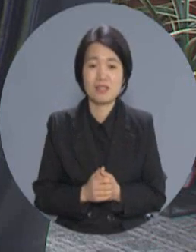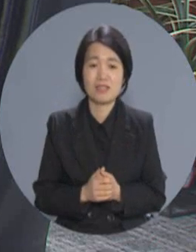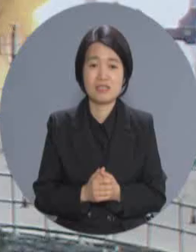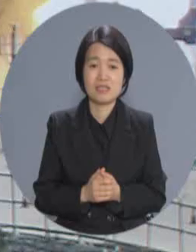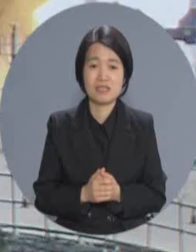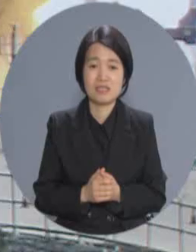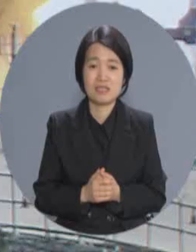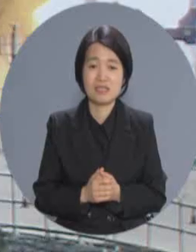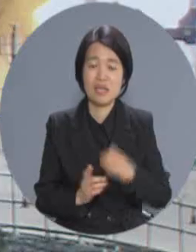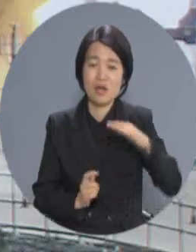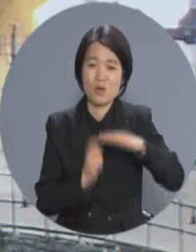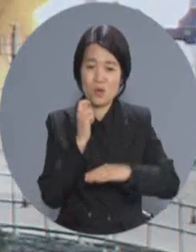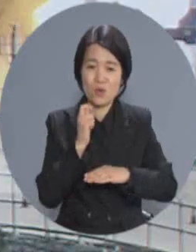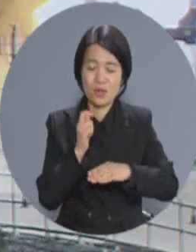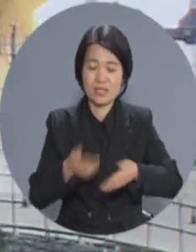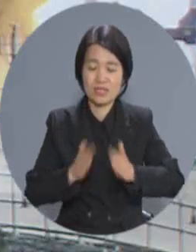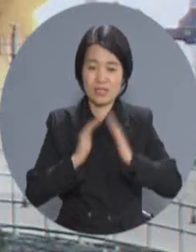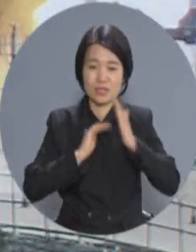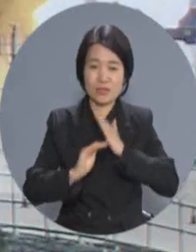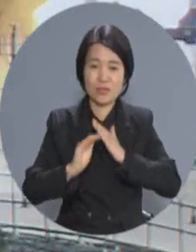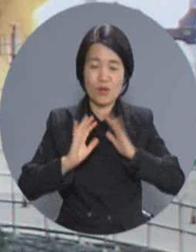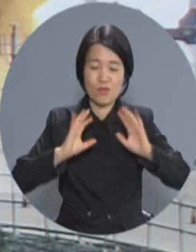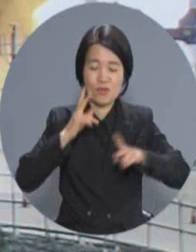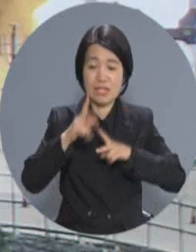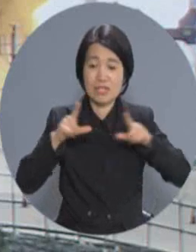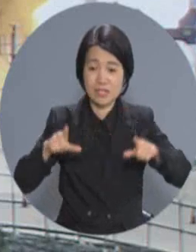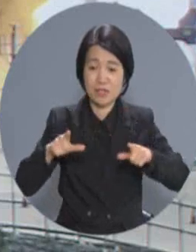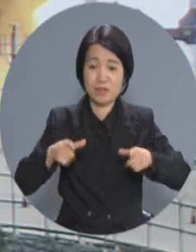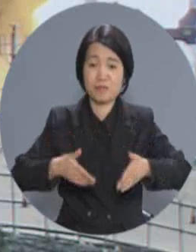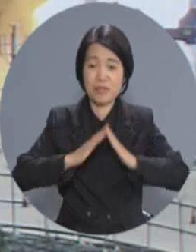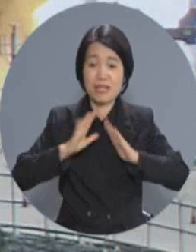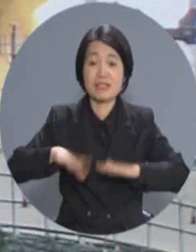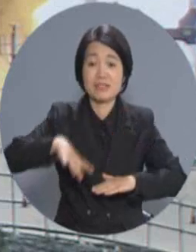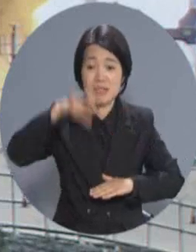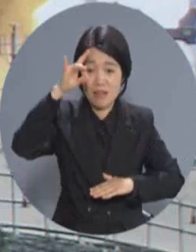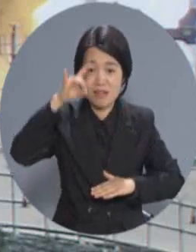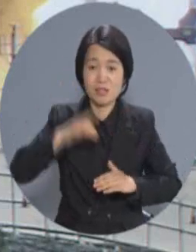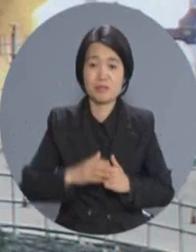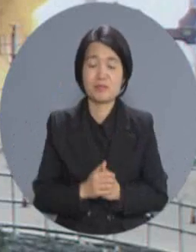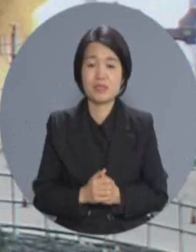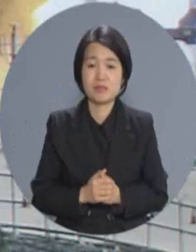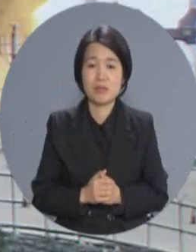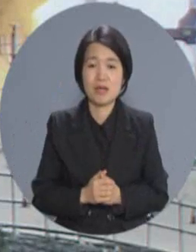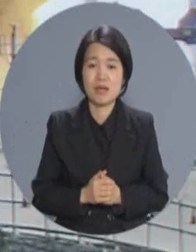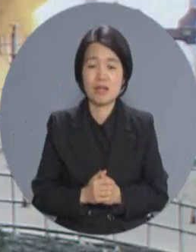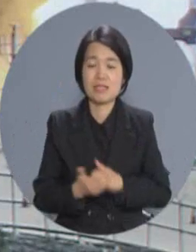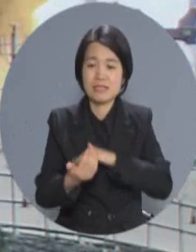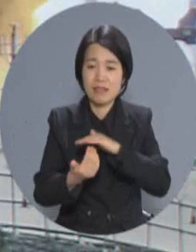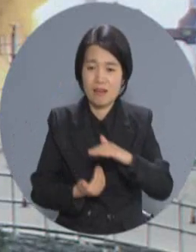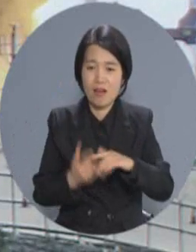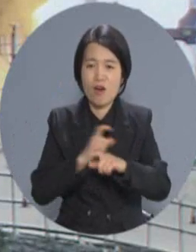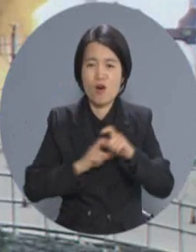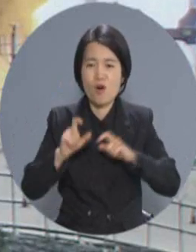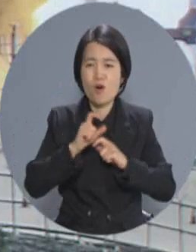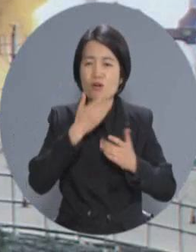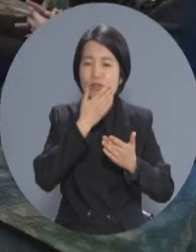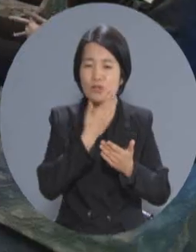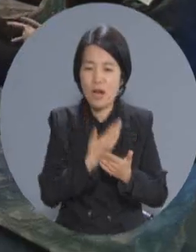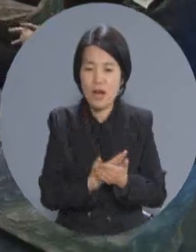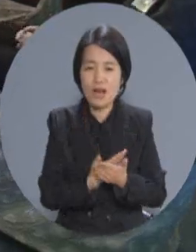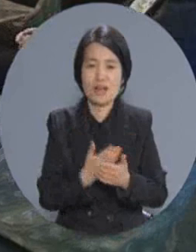뭐 공이 생긴 일에 국가산업단지가 들어온 거는 최초지만은 그것보다도 더 중요한게